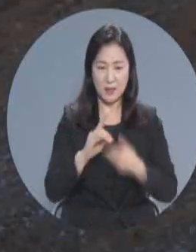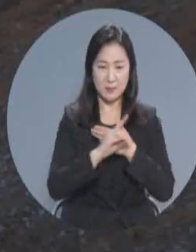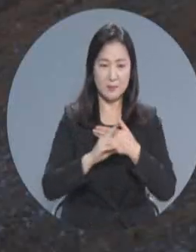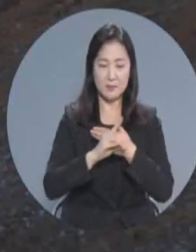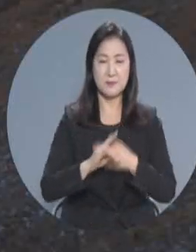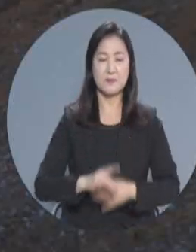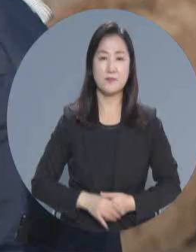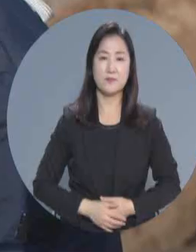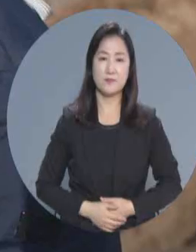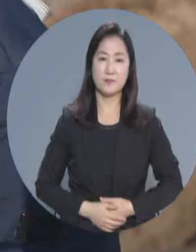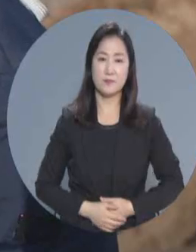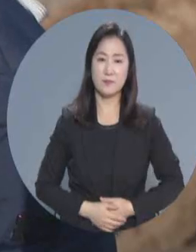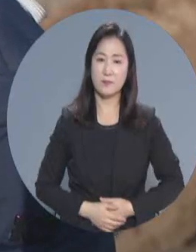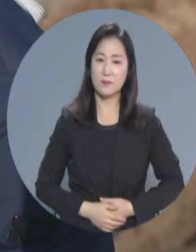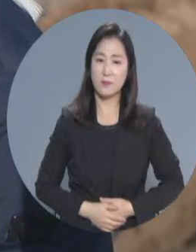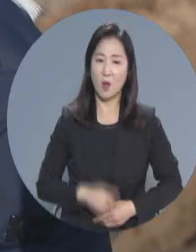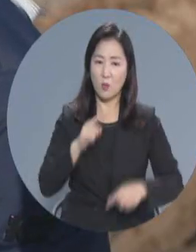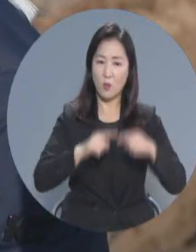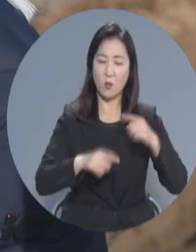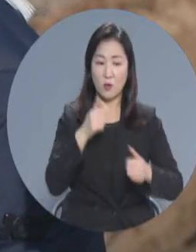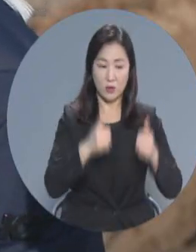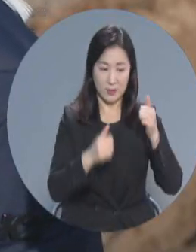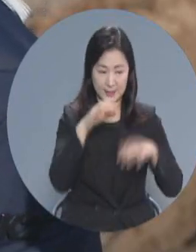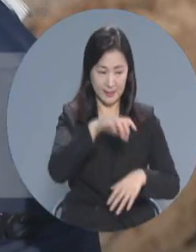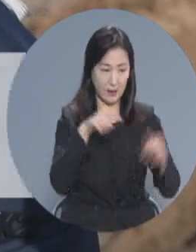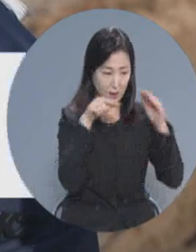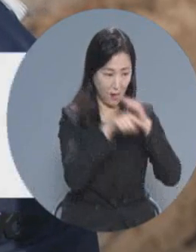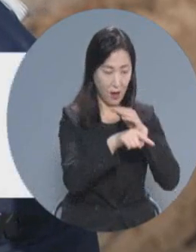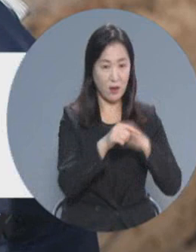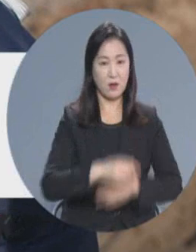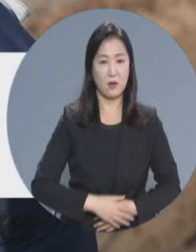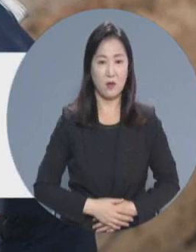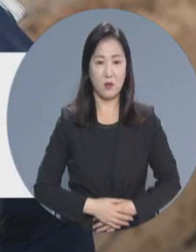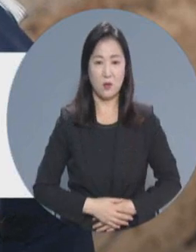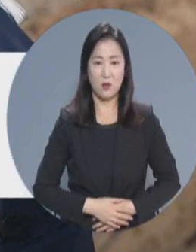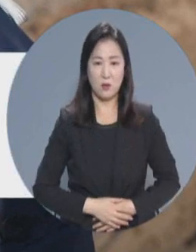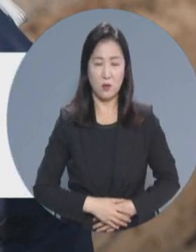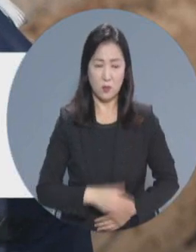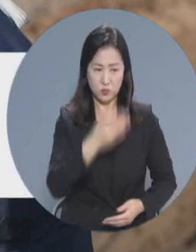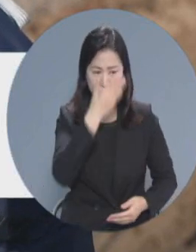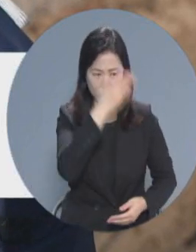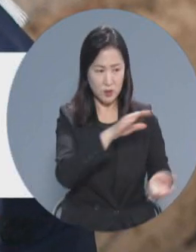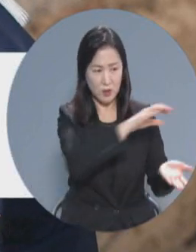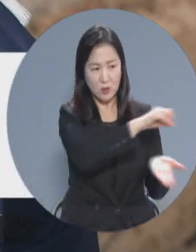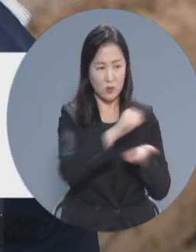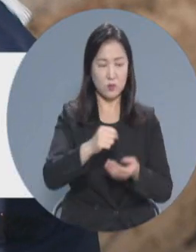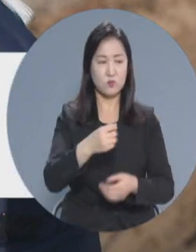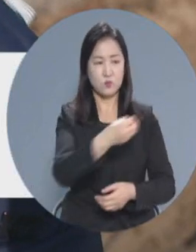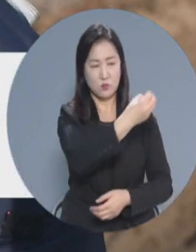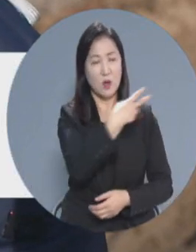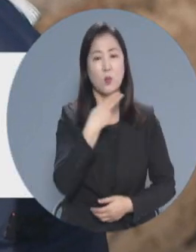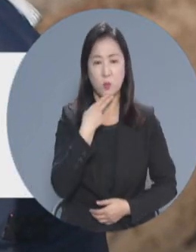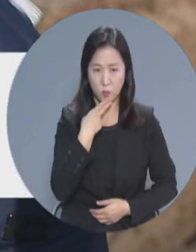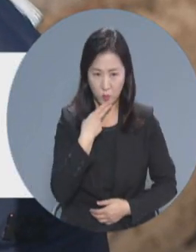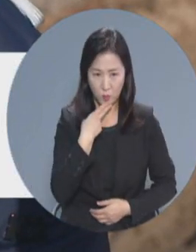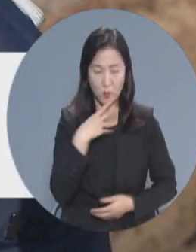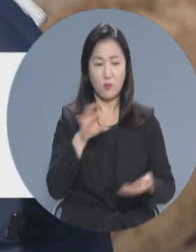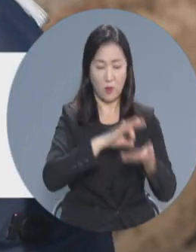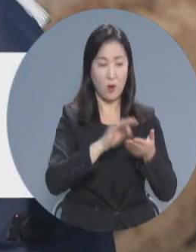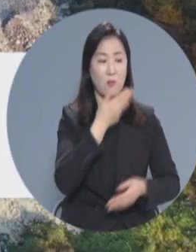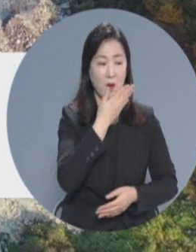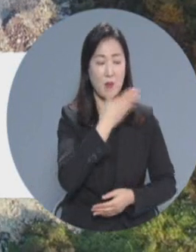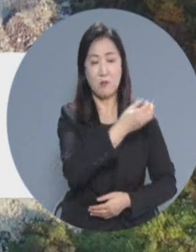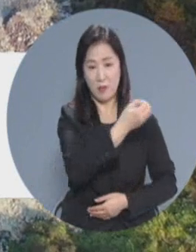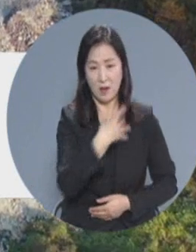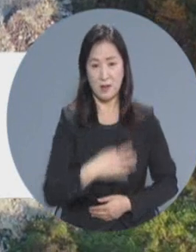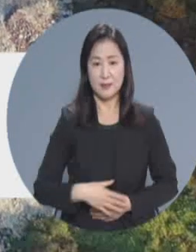발뺌했습니다. 목포 경기장 갔을 때도 이 무대라는 거는 그 얘기를 못 들었었고요. 거기서 어쨌든 간에 쓸 수 있다. 그래서 저희는